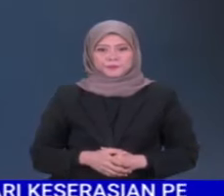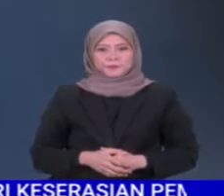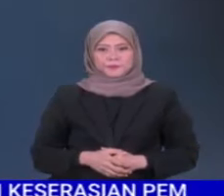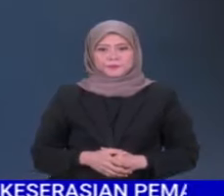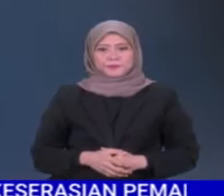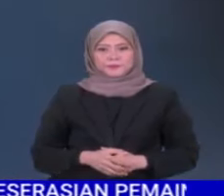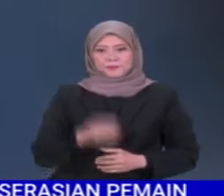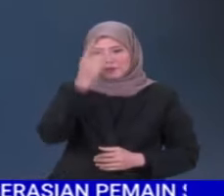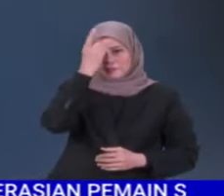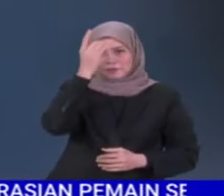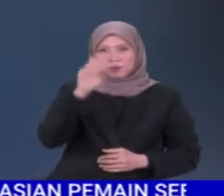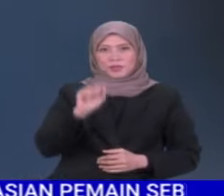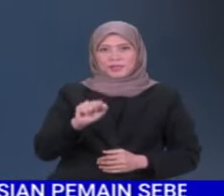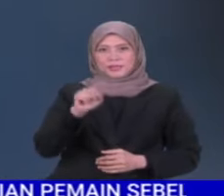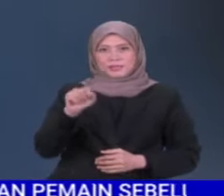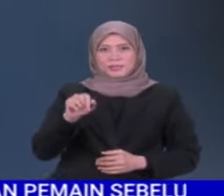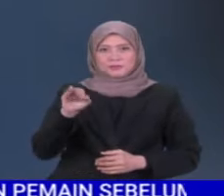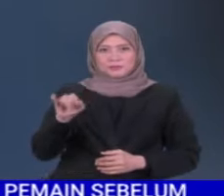jelas